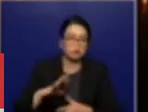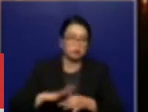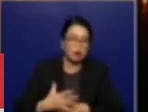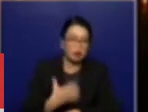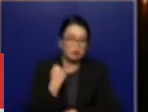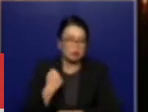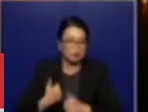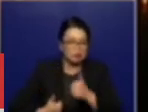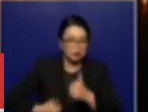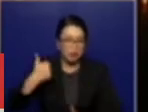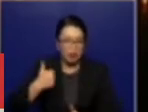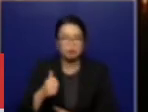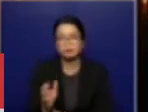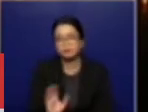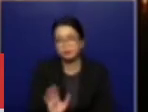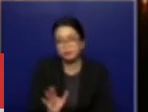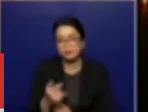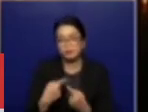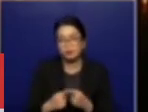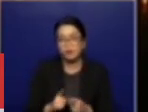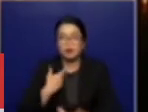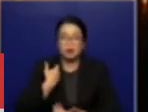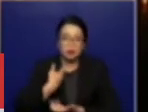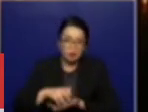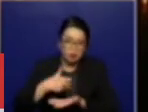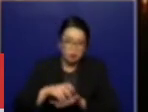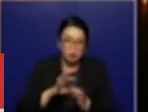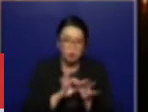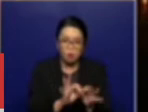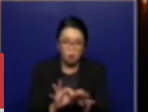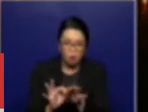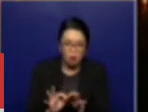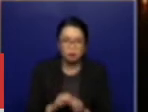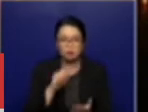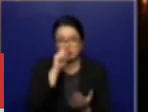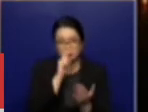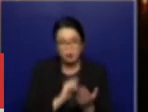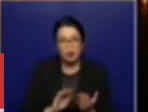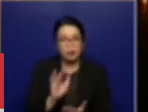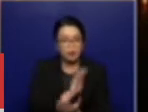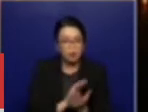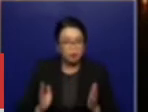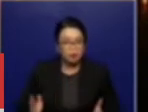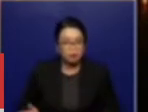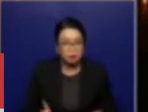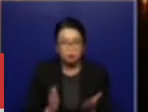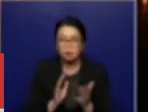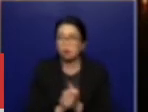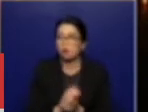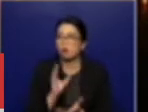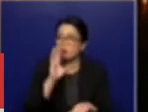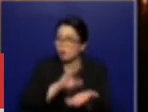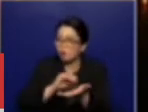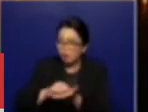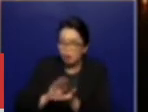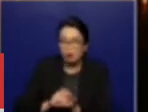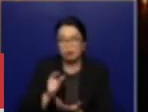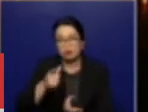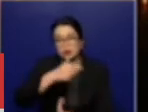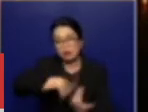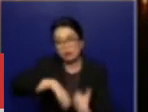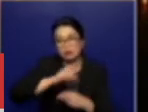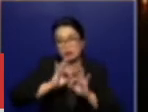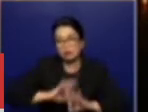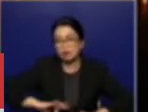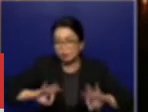ชนะค้าขานกันแต่จะพูดด้วยความเป็นห่วงประเทศชาติจริงๆนะครับแล้วก็จะใช้ข้อมูลทางเศรษฐกิจของรัฐบาลนี่แหละเป็นตัวชี้แจ